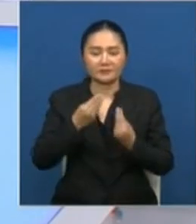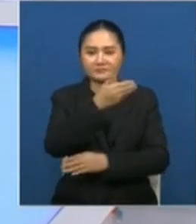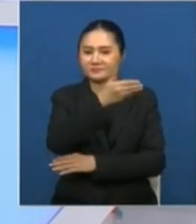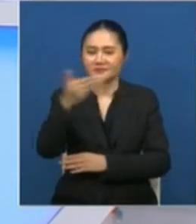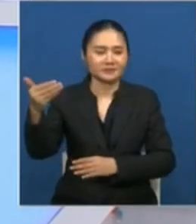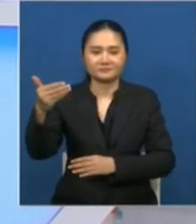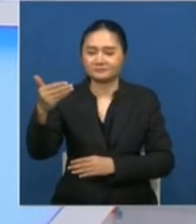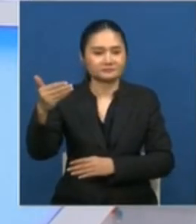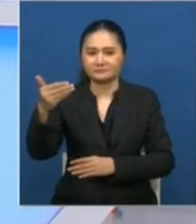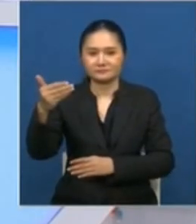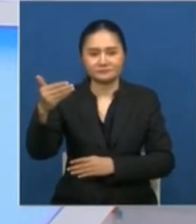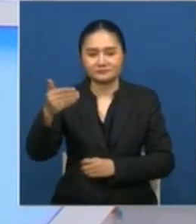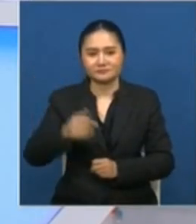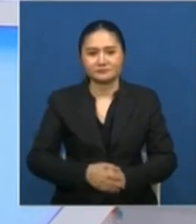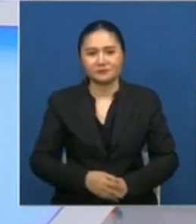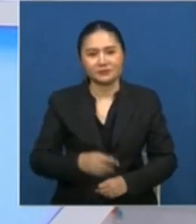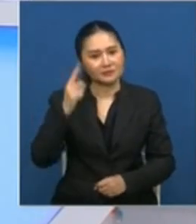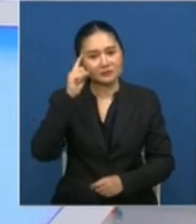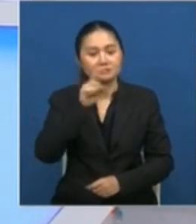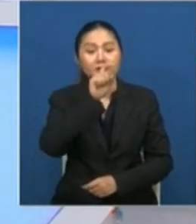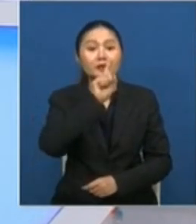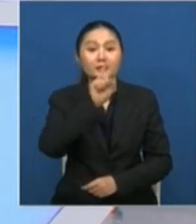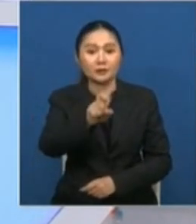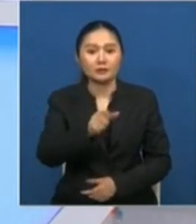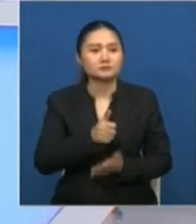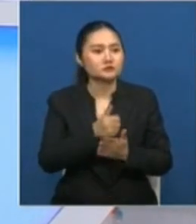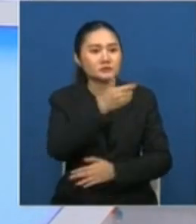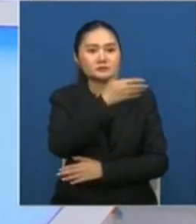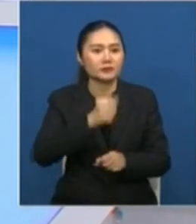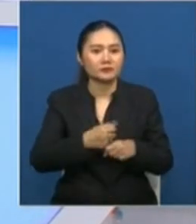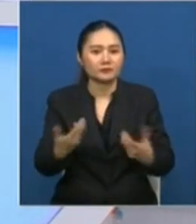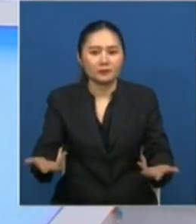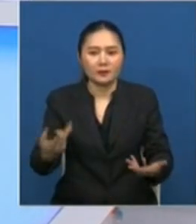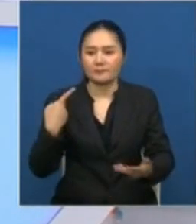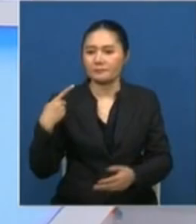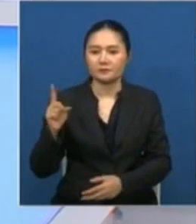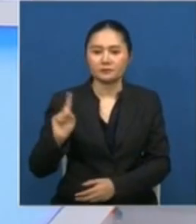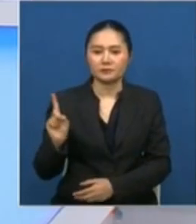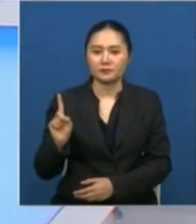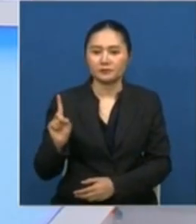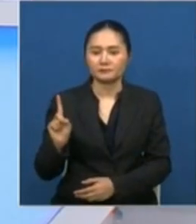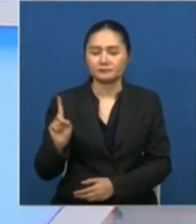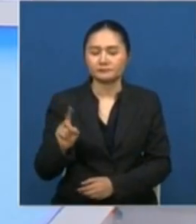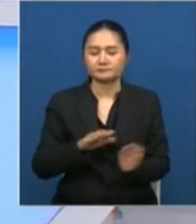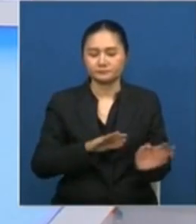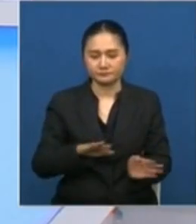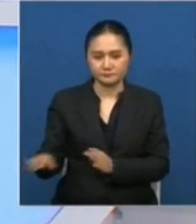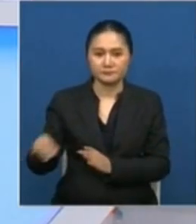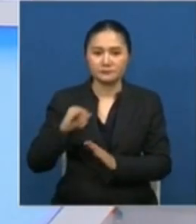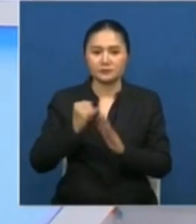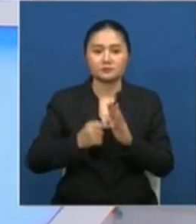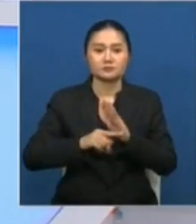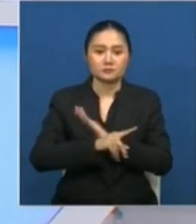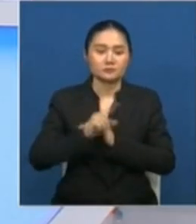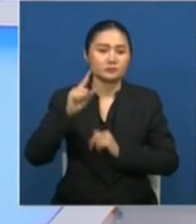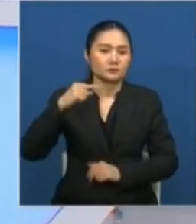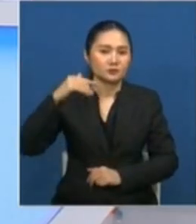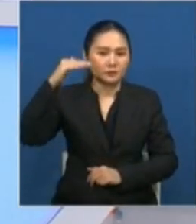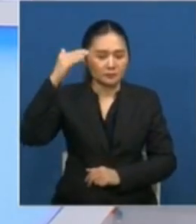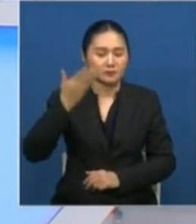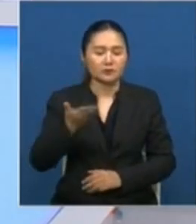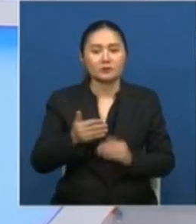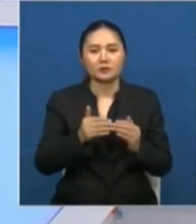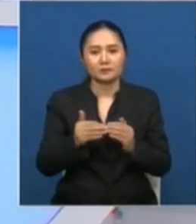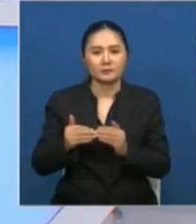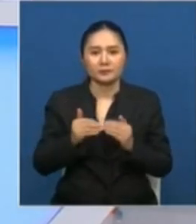แต่ว่ามันขนาดนี ้ มันก็เลยเกิดคำถามนั้นแล้วมันเพื่อชาติยังไงมันได้ประโยชน์อะไรบ้างส่วนที่จังหวัดชลบุรีตัวพี่สาวร้องขอความเป็นธรร